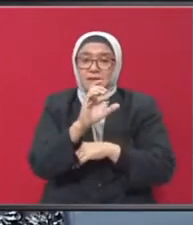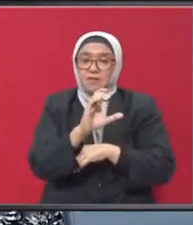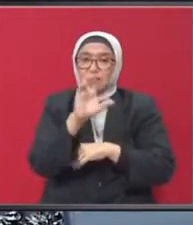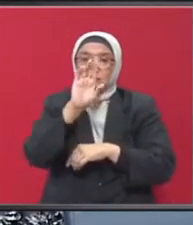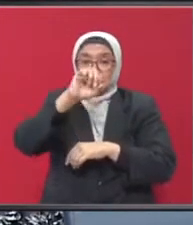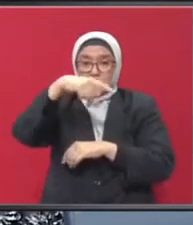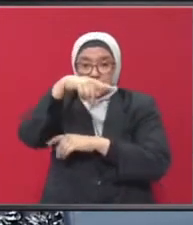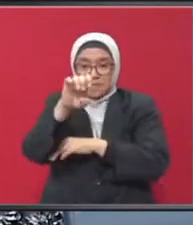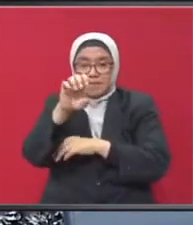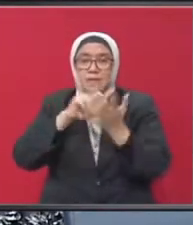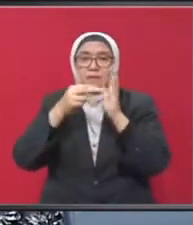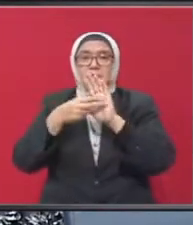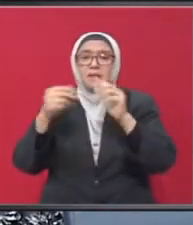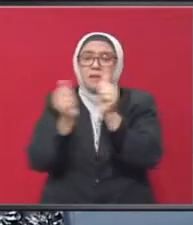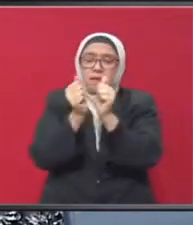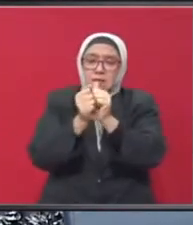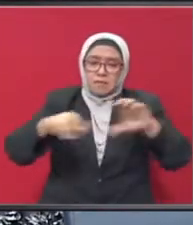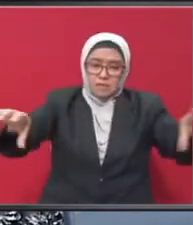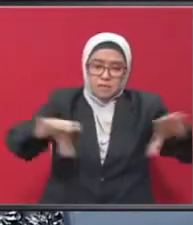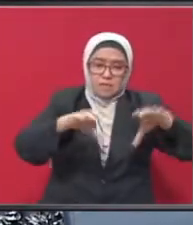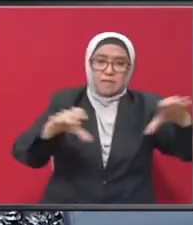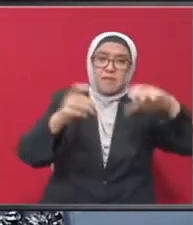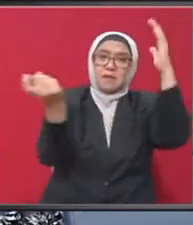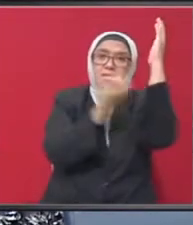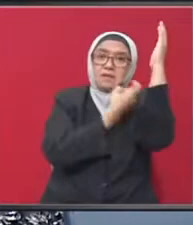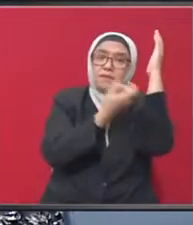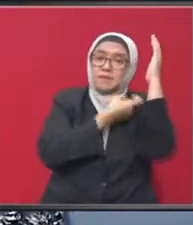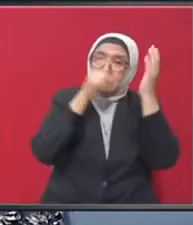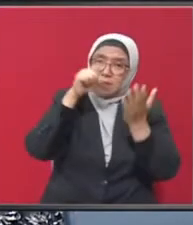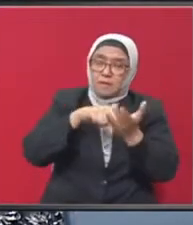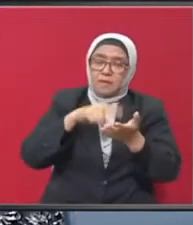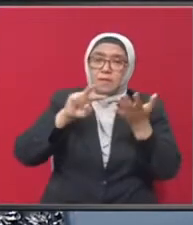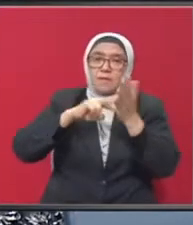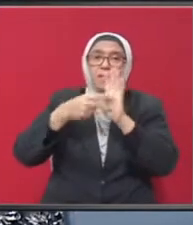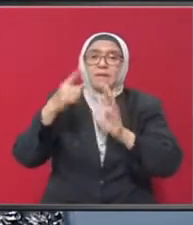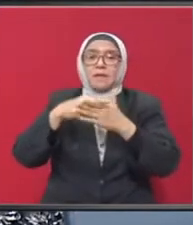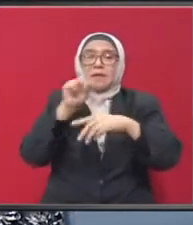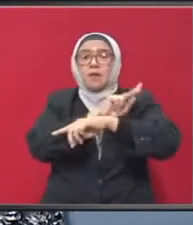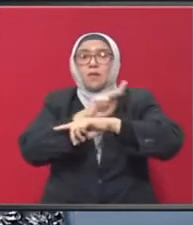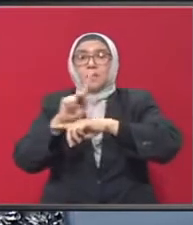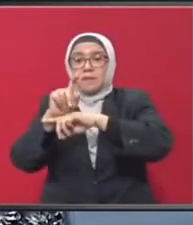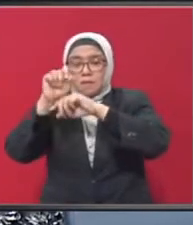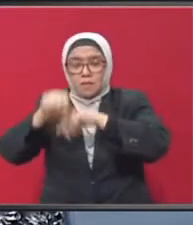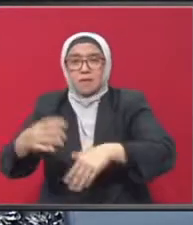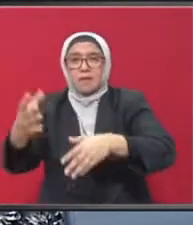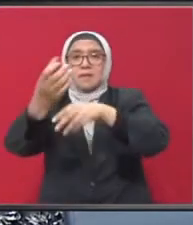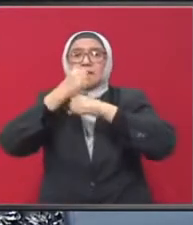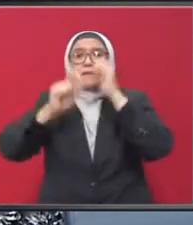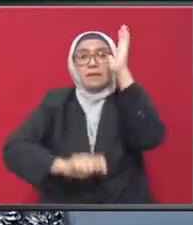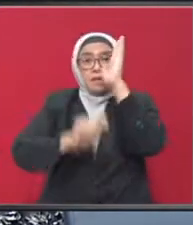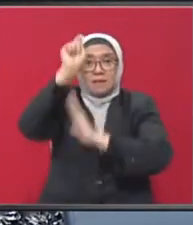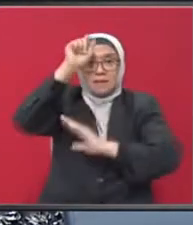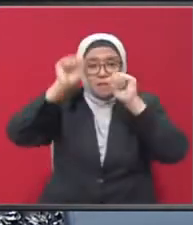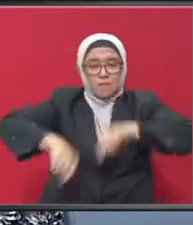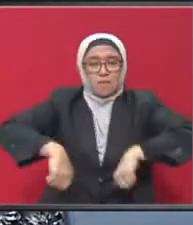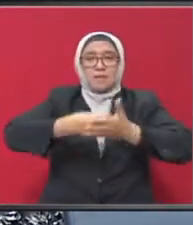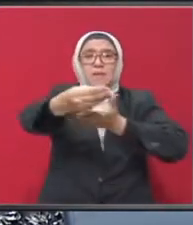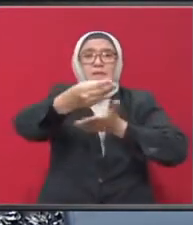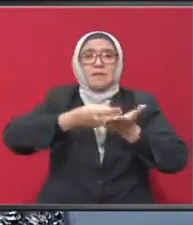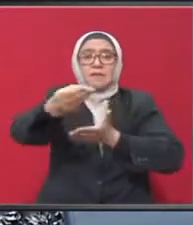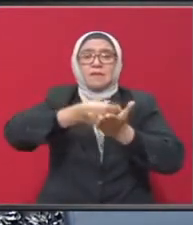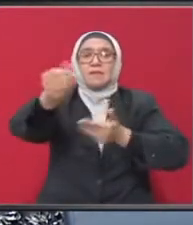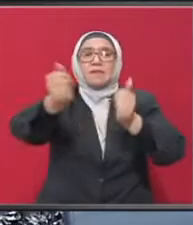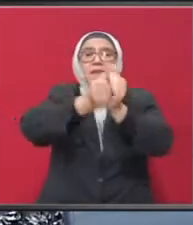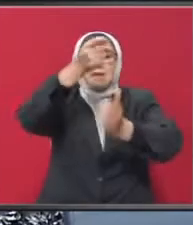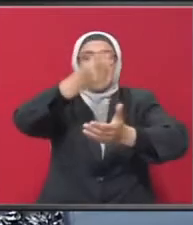begini Pare Koperasi ini akan mendapat pendapat yang lebih tinggi membolehkan mereka membeli Kak dalam dapat the orang